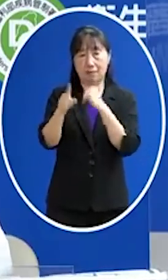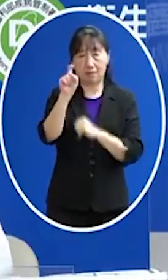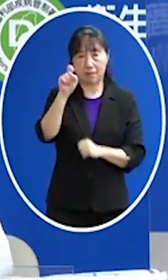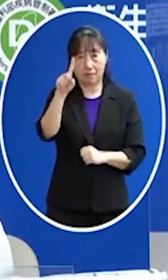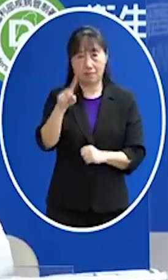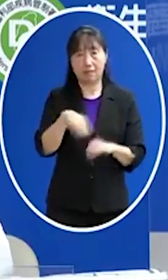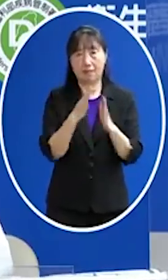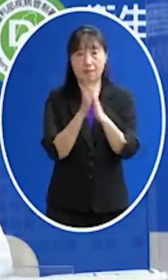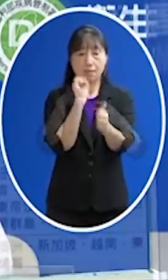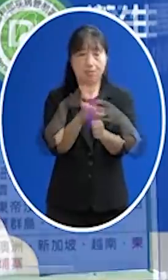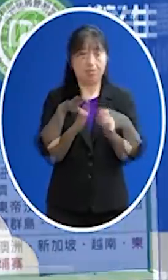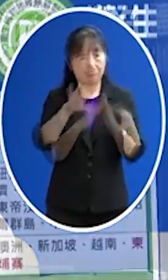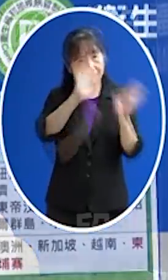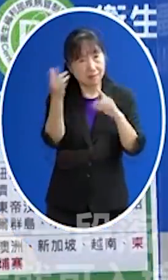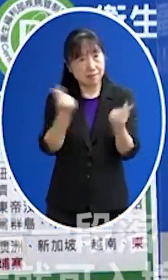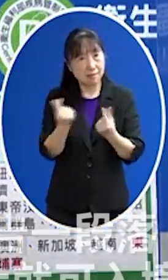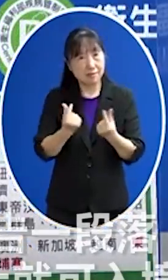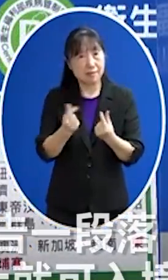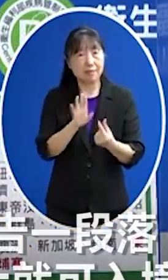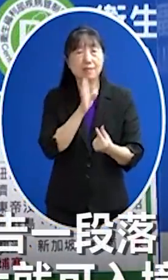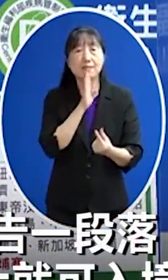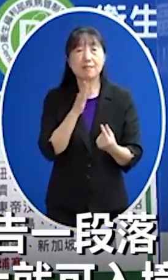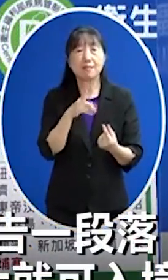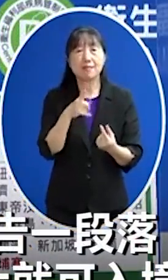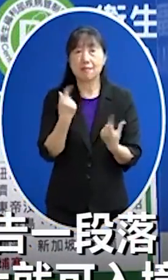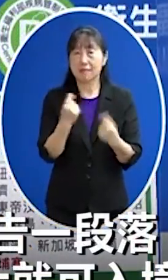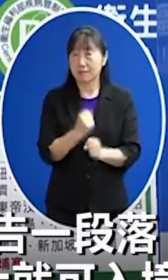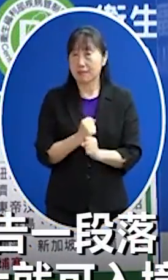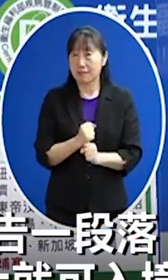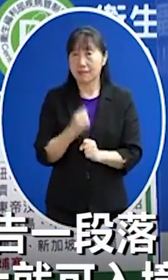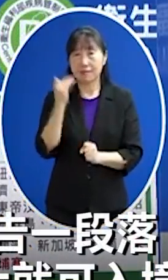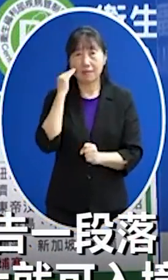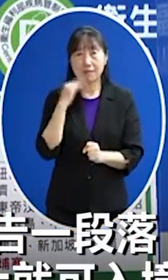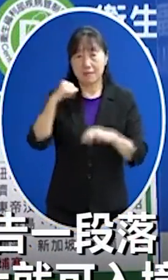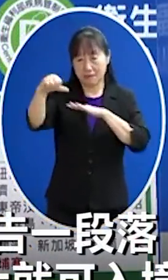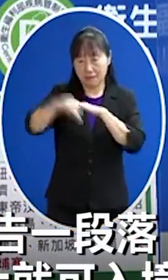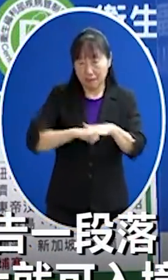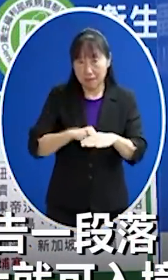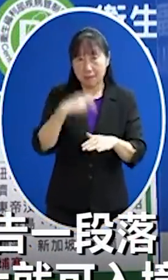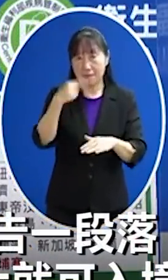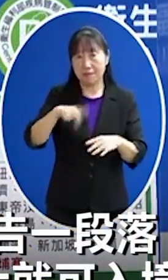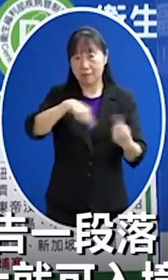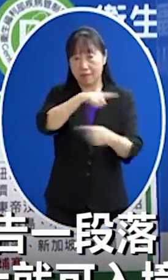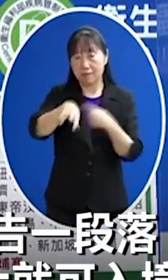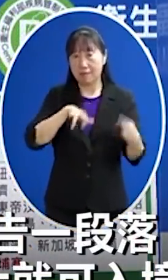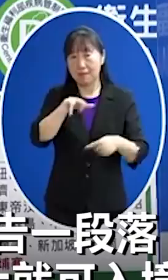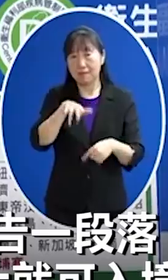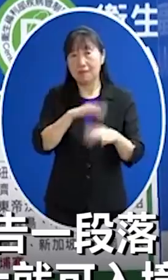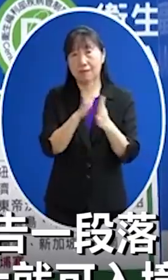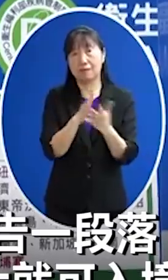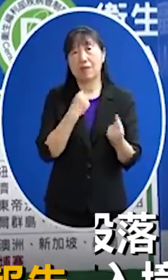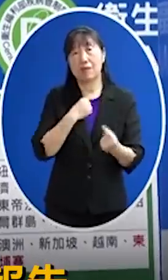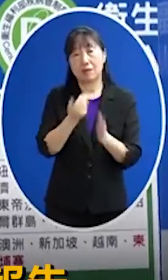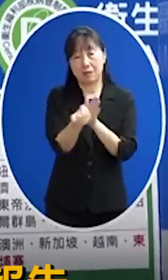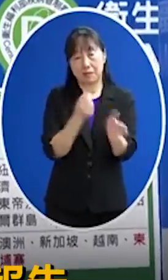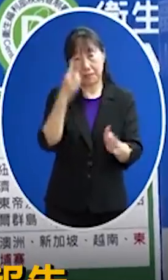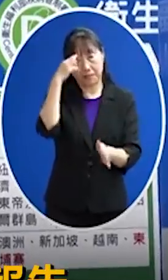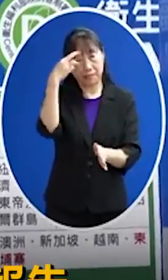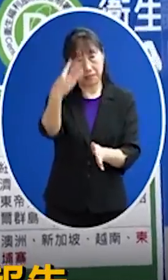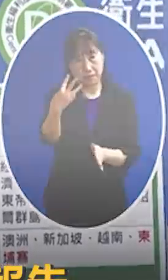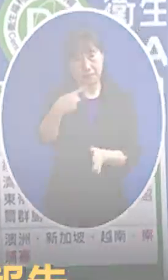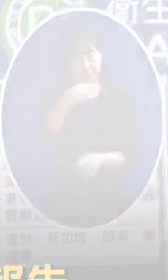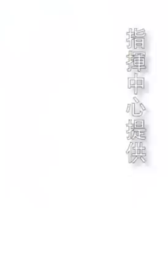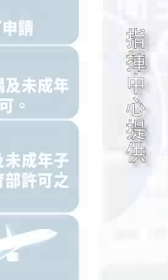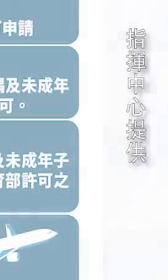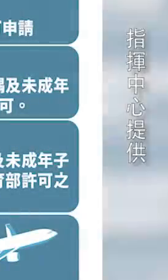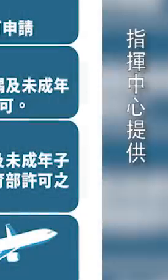为居家隔离，但是就是一样，入境或转机都是还继续我们维持3日内的阴性报告是必